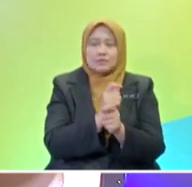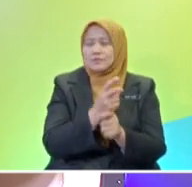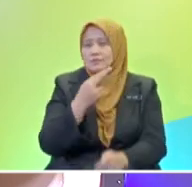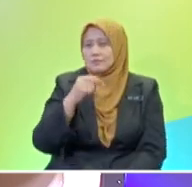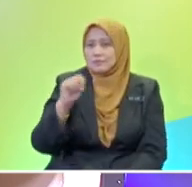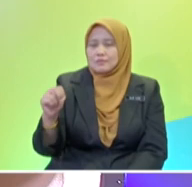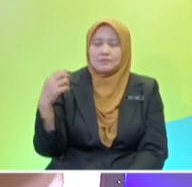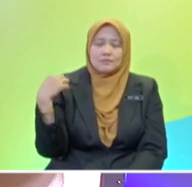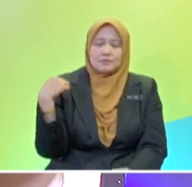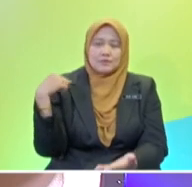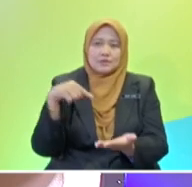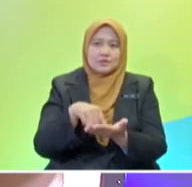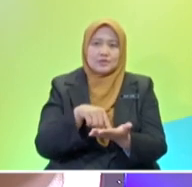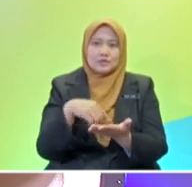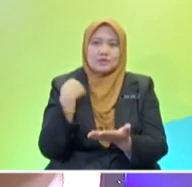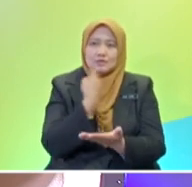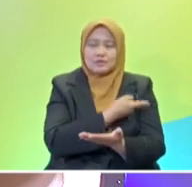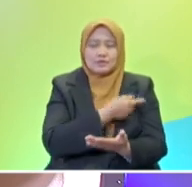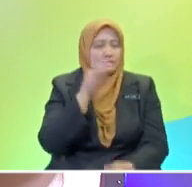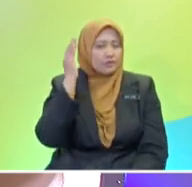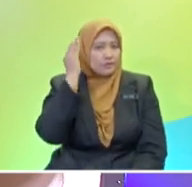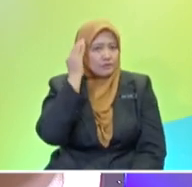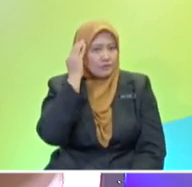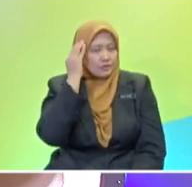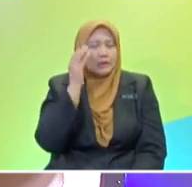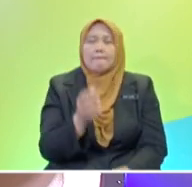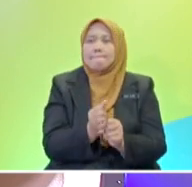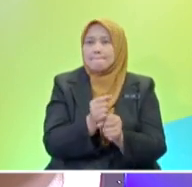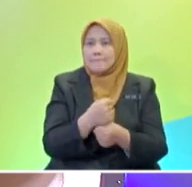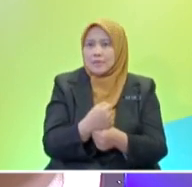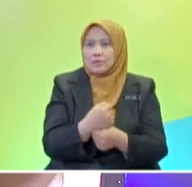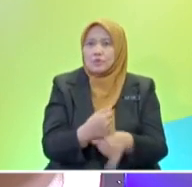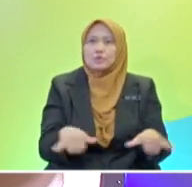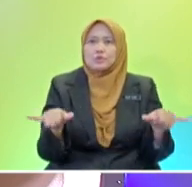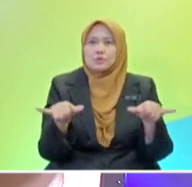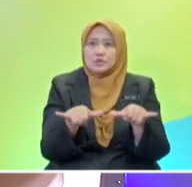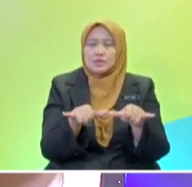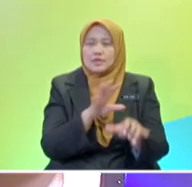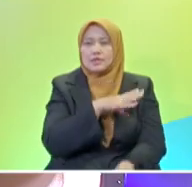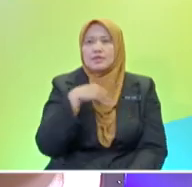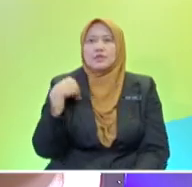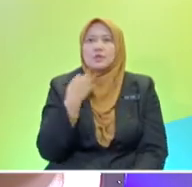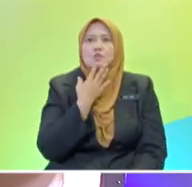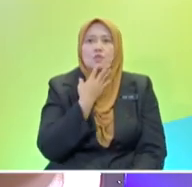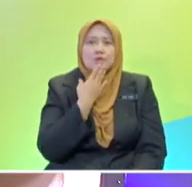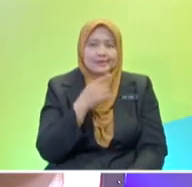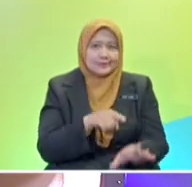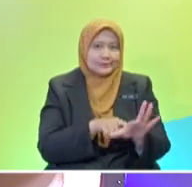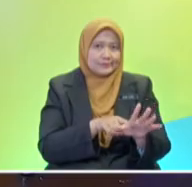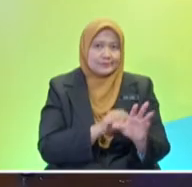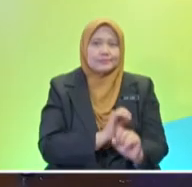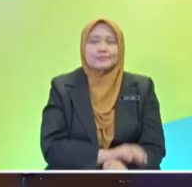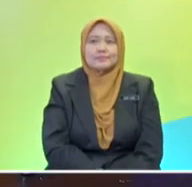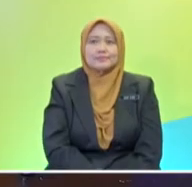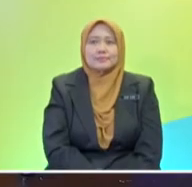warna daun dan juga saiz-saiz daun. Dan boleh membuat perbandingan daun-daun yang ada. Okey, Din. Kita